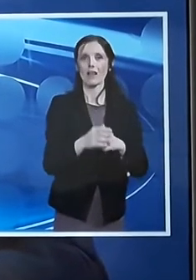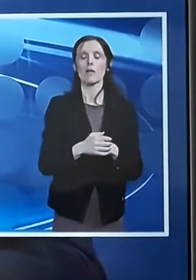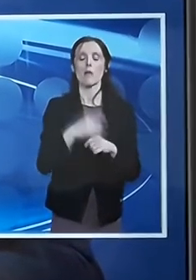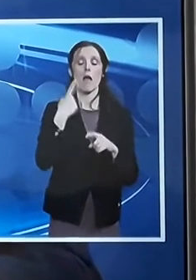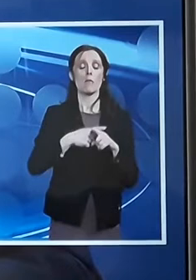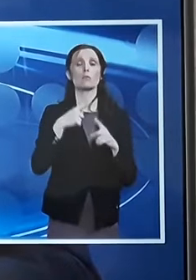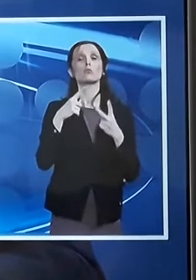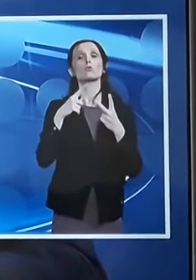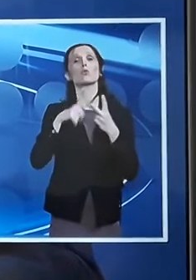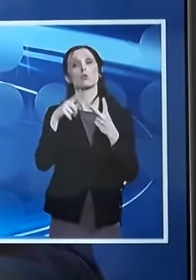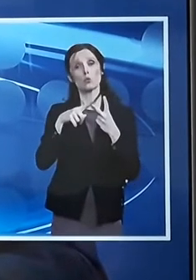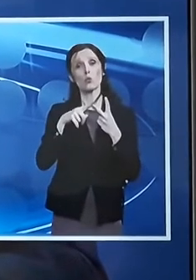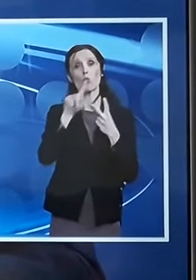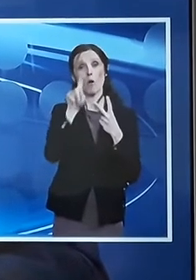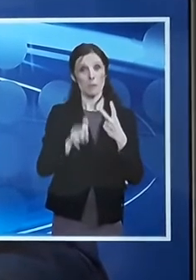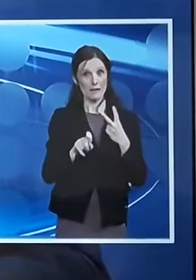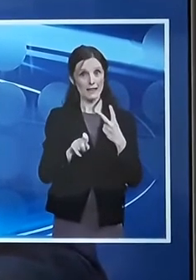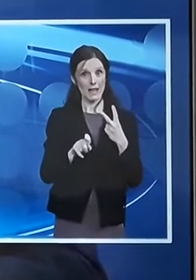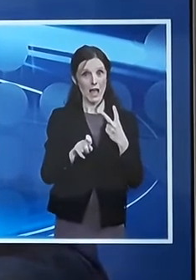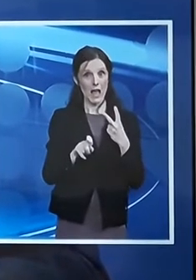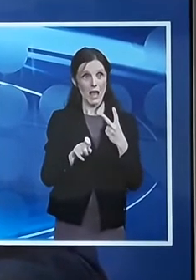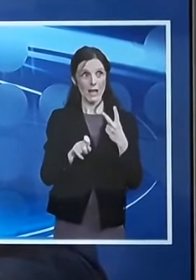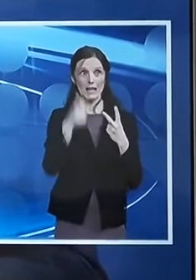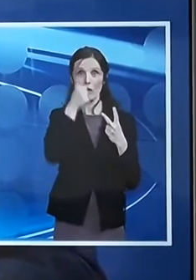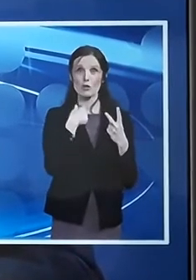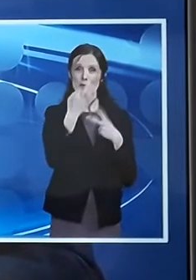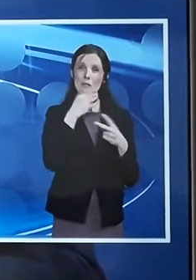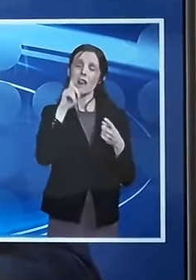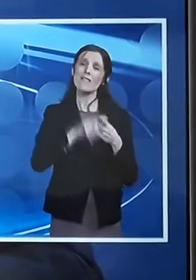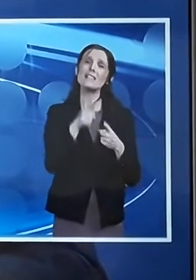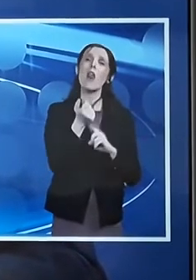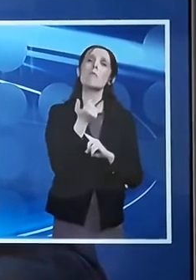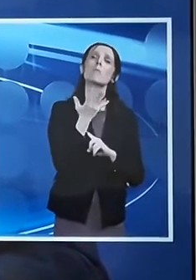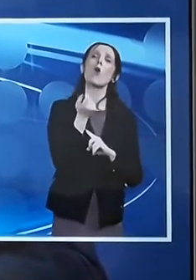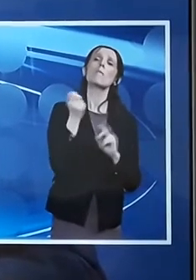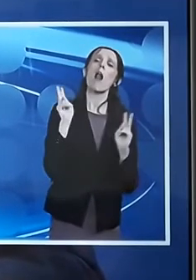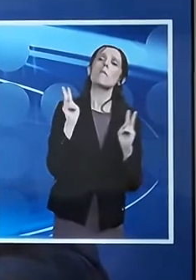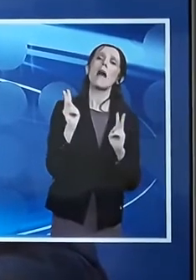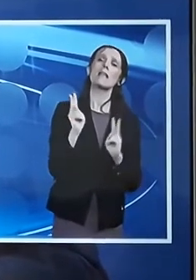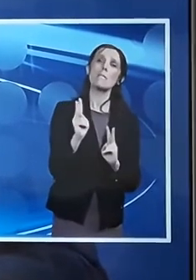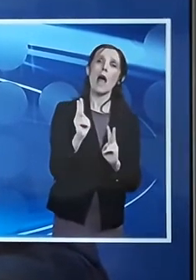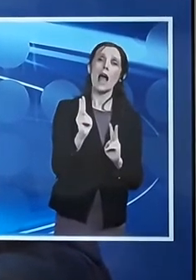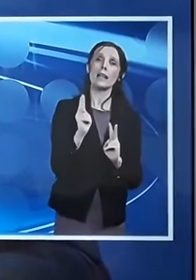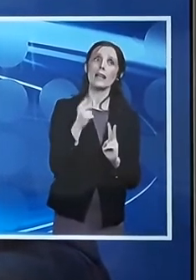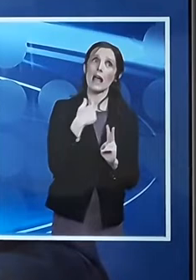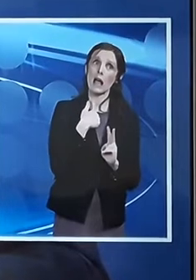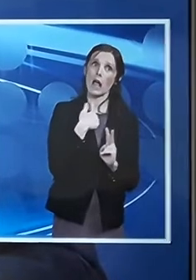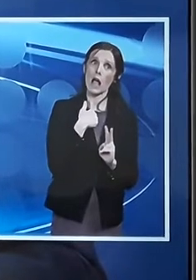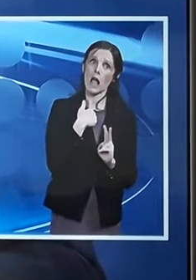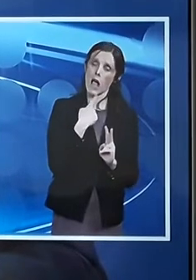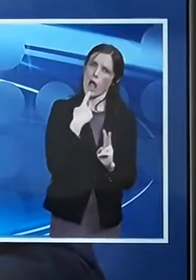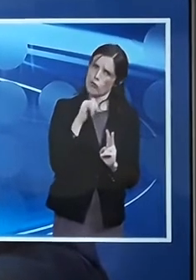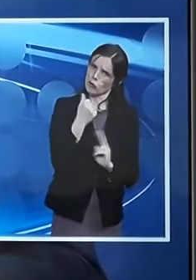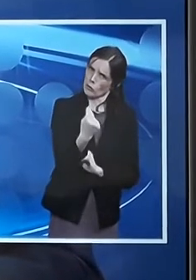da li se usuđujem da kažem da je dobro? Pa svakako da jeste dobro, ali se ne usuđujem da kažem da je to neki